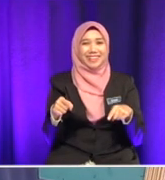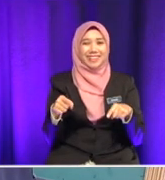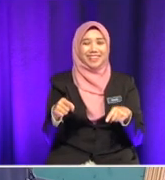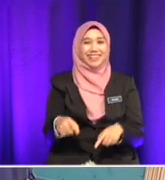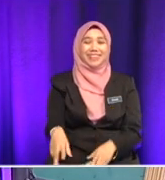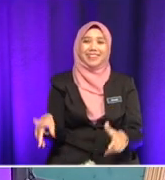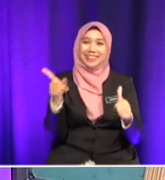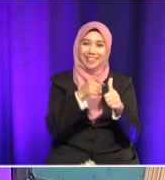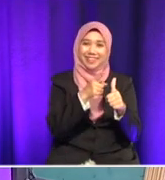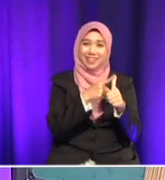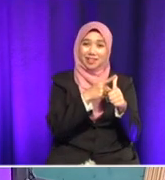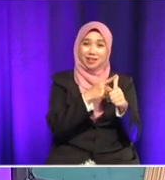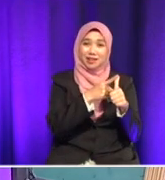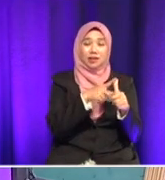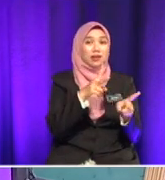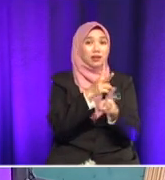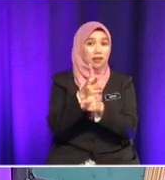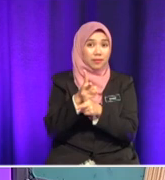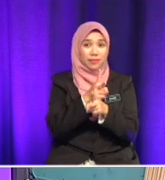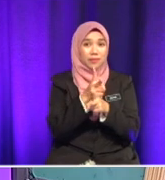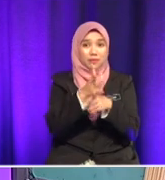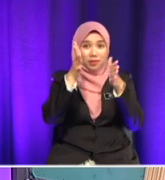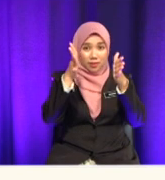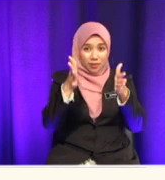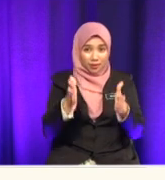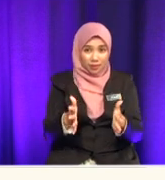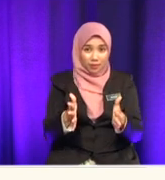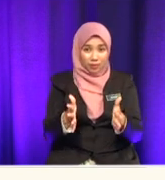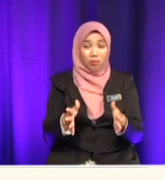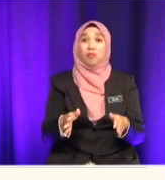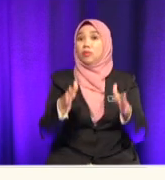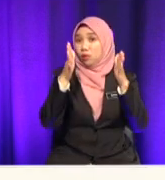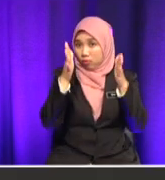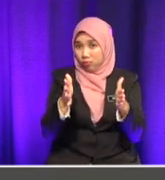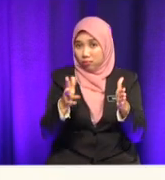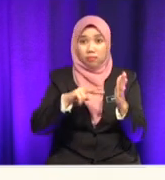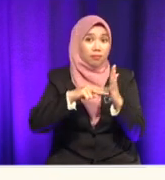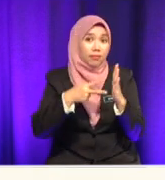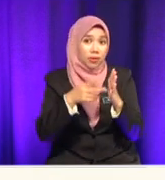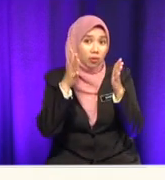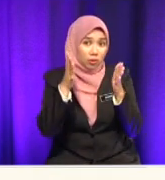kosakata pertama ialah peternak membawa maksud orang yang memelihara binatang